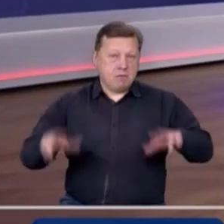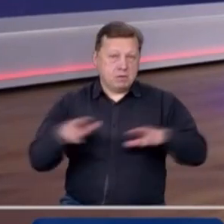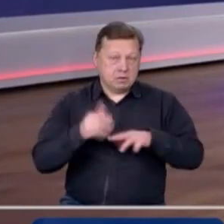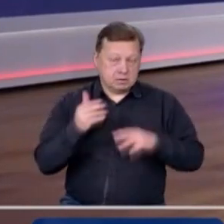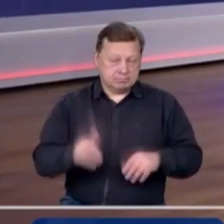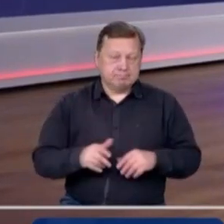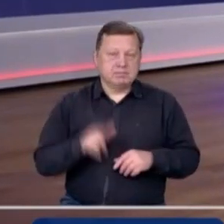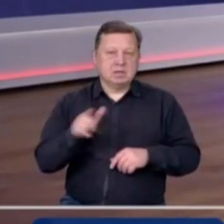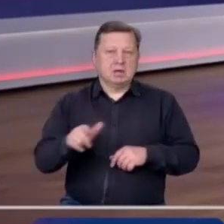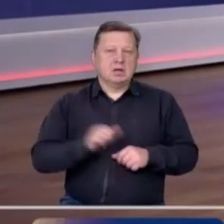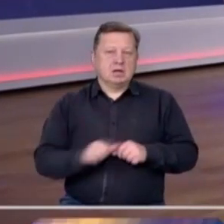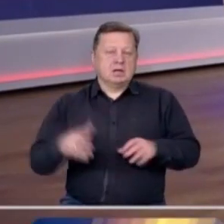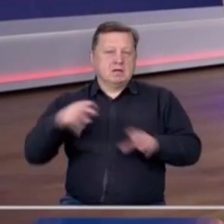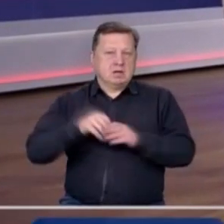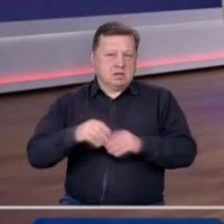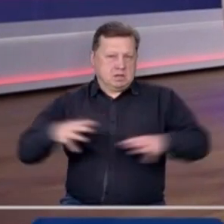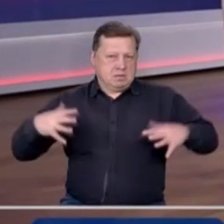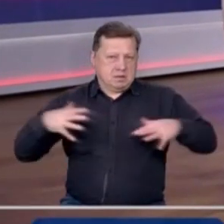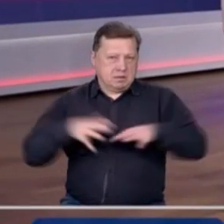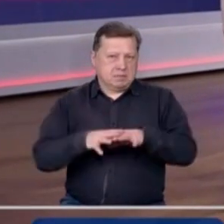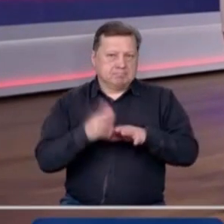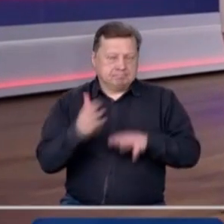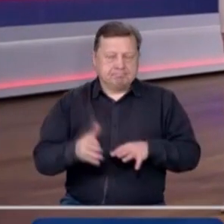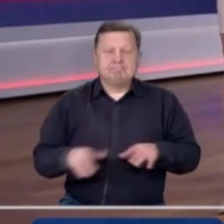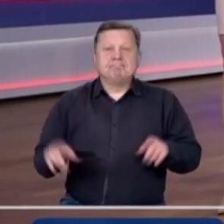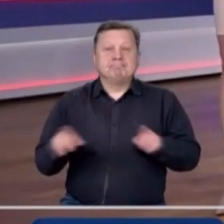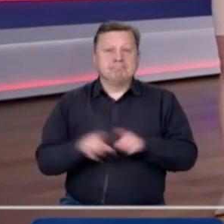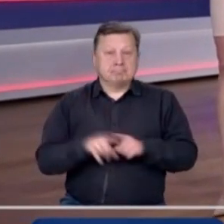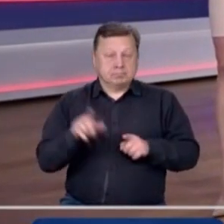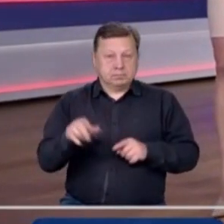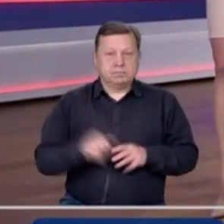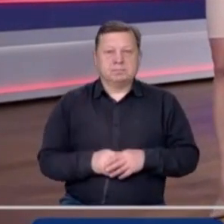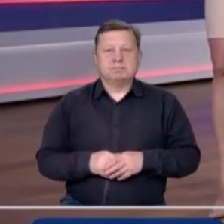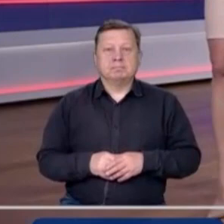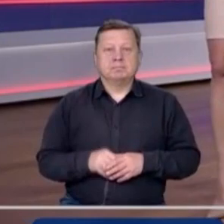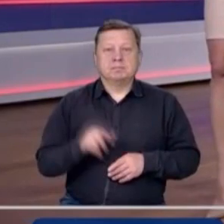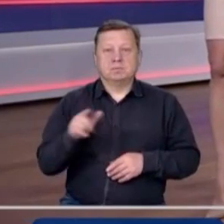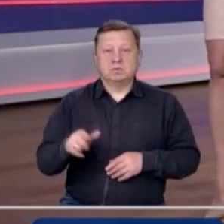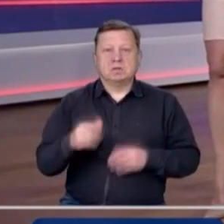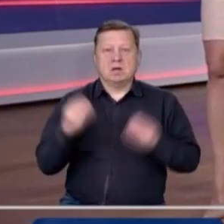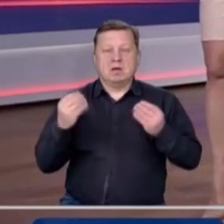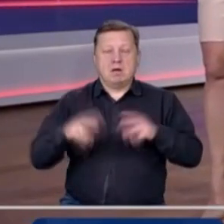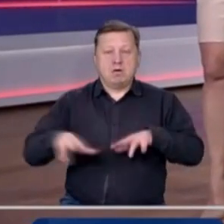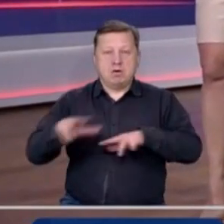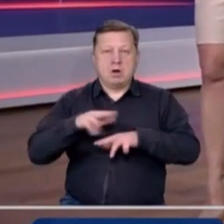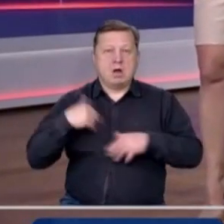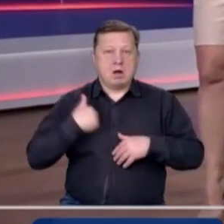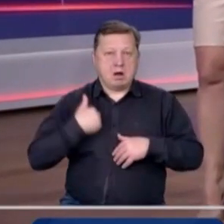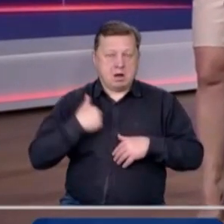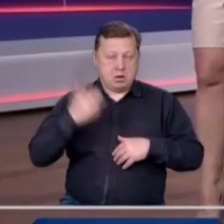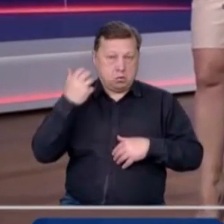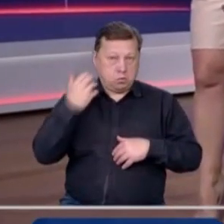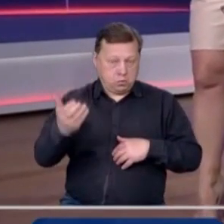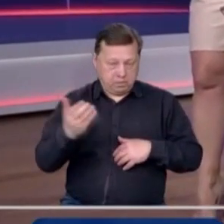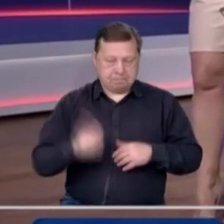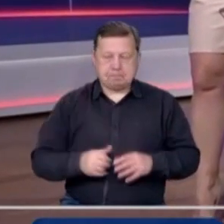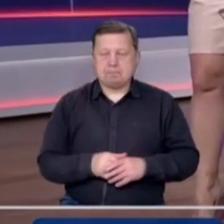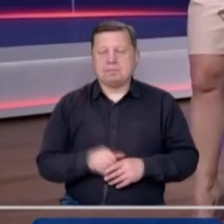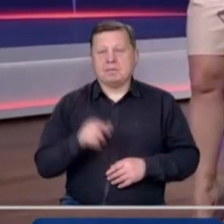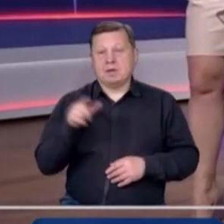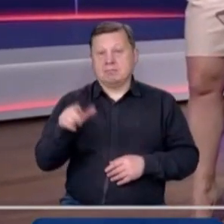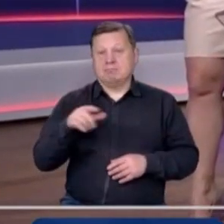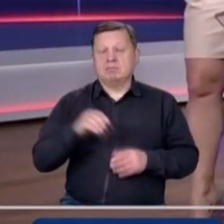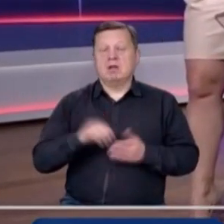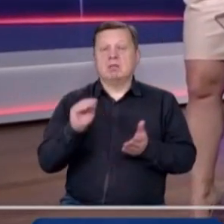jej integralną częścią. I nie inaczej jest w przypadku jednej z najniezwyklejszych familii na świecie, brytyjskiej rodziny królewskiej. Wśród